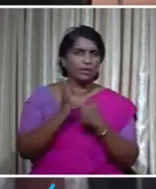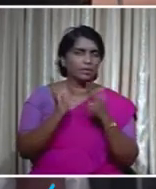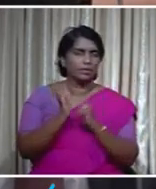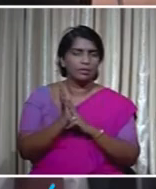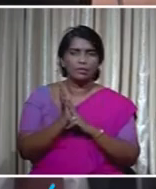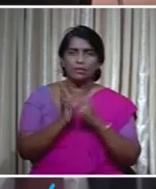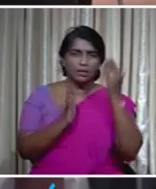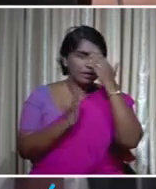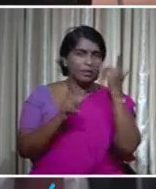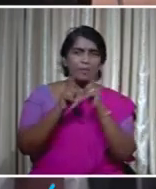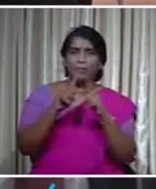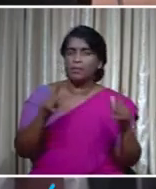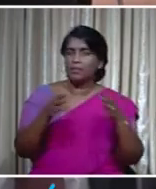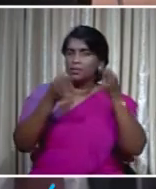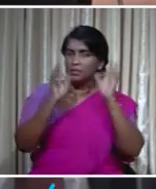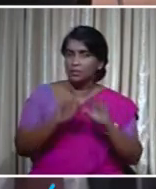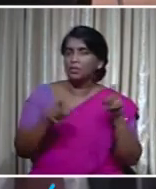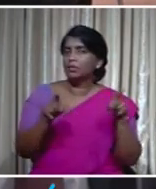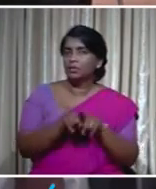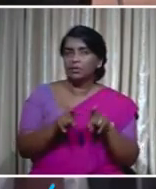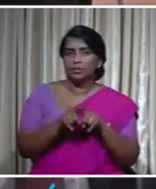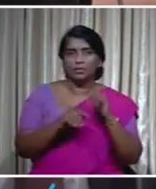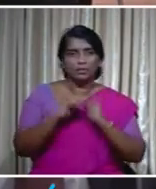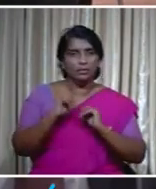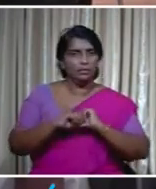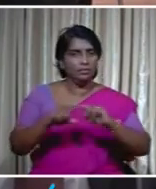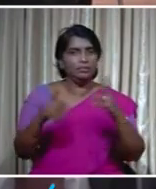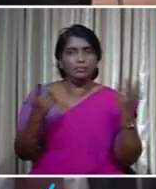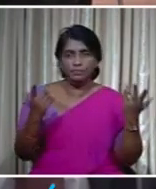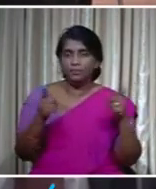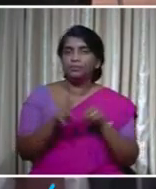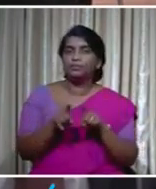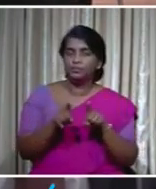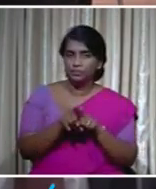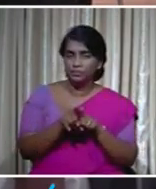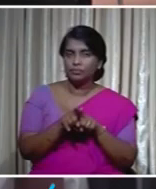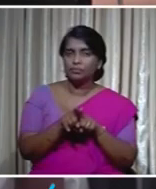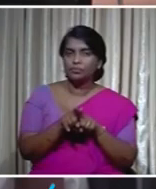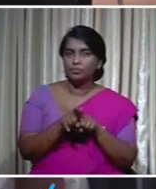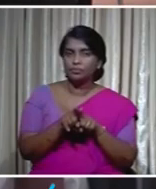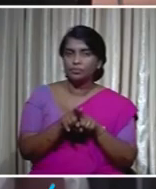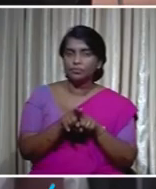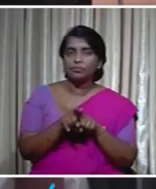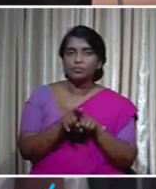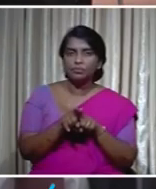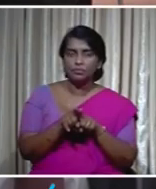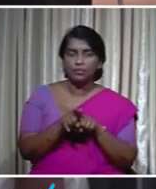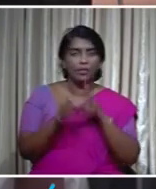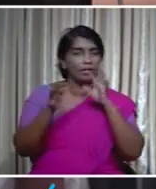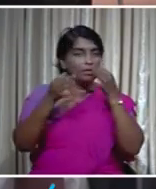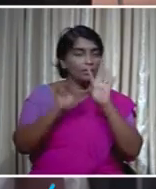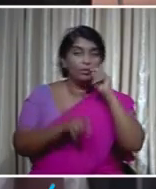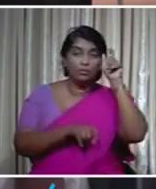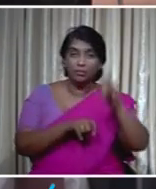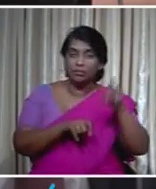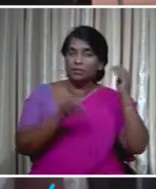நிறைய அளவிலே புறக்கணிக்கப்படுகின்றது. கல்வித்துறையிலே ஒரு மாற்றமாக ஒரு பொறுப்பு வாய்ந்த அதிகாரியை நியமித்து மாற்றத்தை கொண்டு வாருங்கள் என்று கூறி இந்த